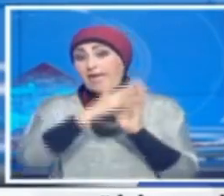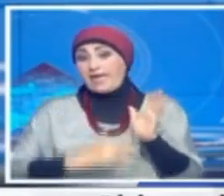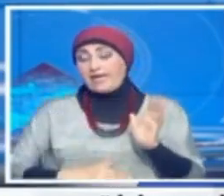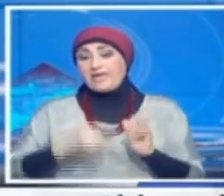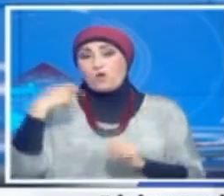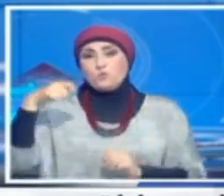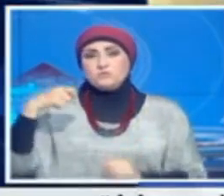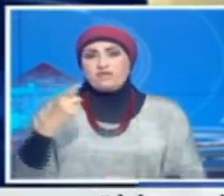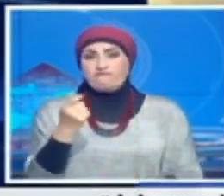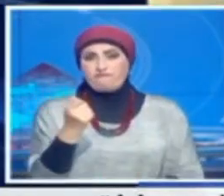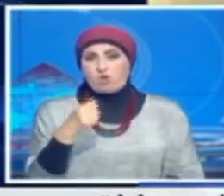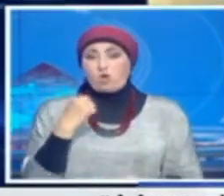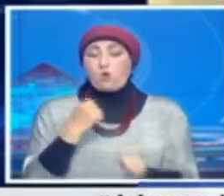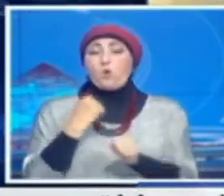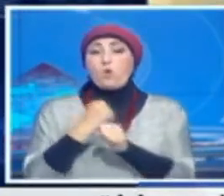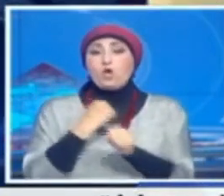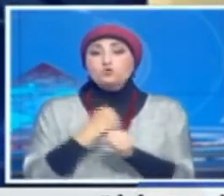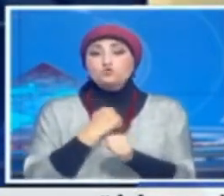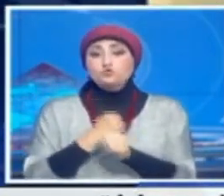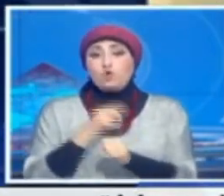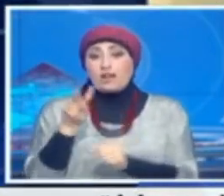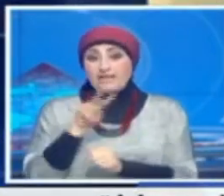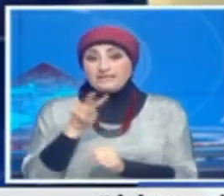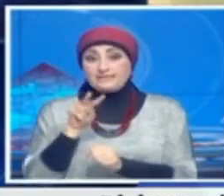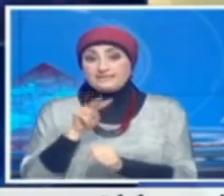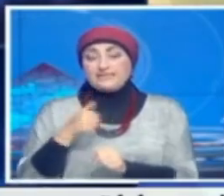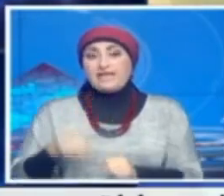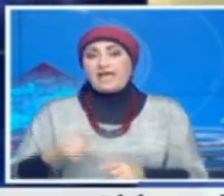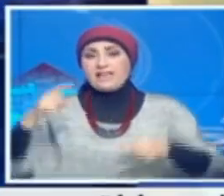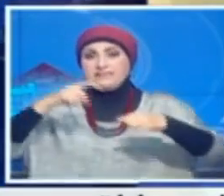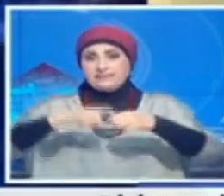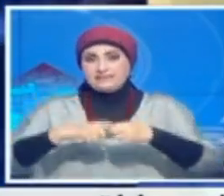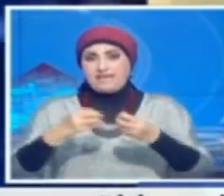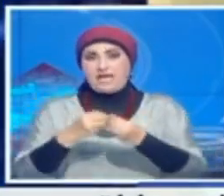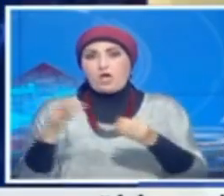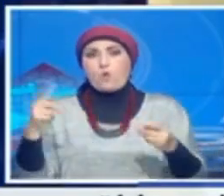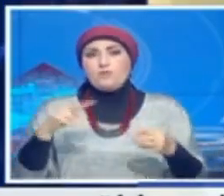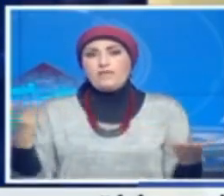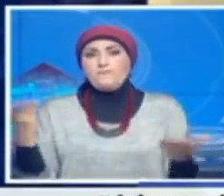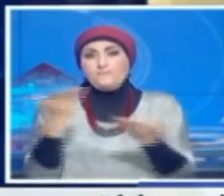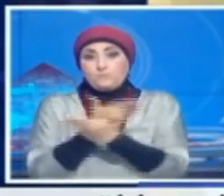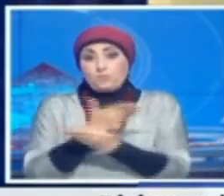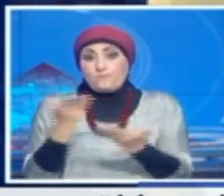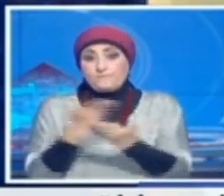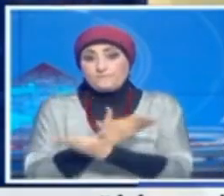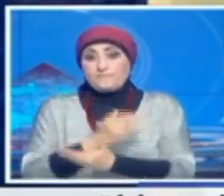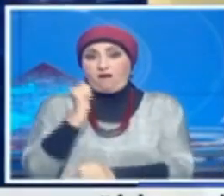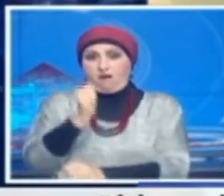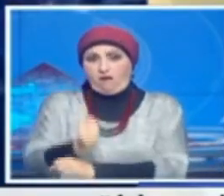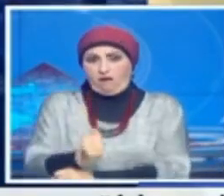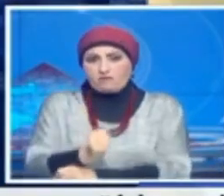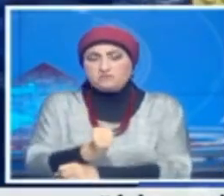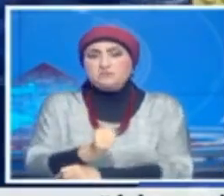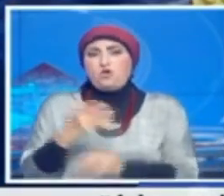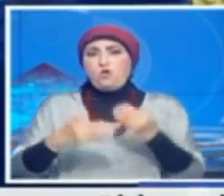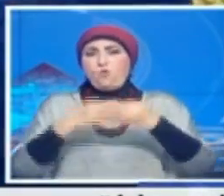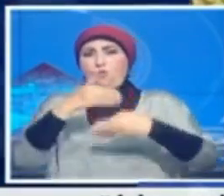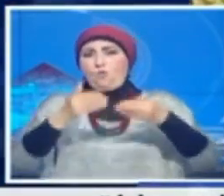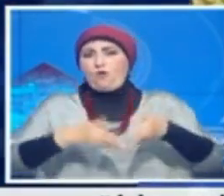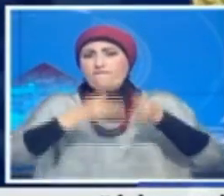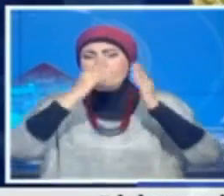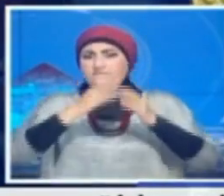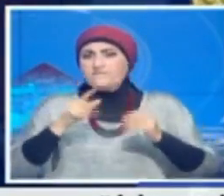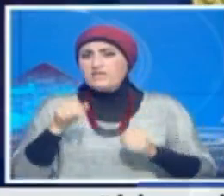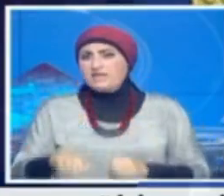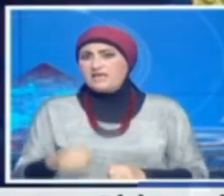بيان مشترك لوزارتي المالية وقطاع الأعمال العام أن بروتوكول التعاون يتضمن مبادلة بعض الأراضي والأصول